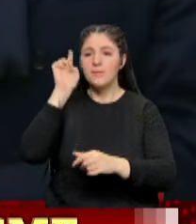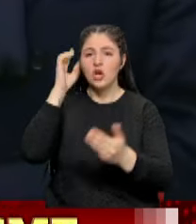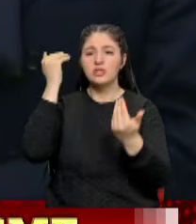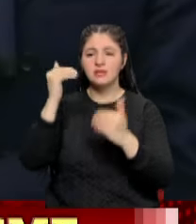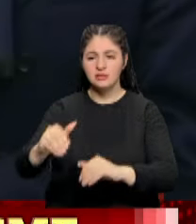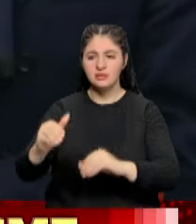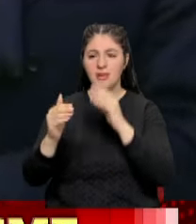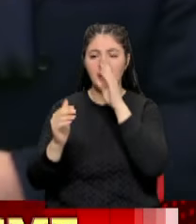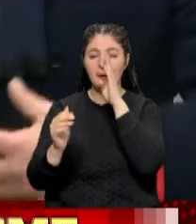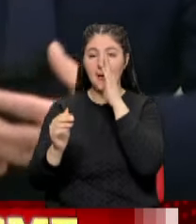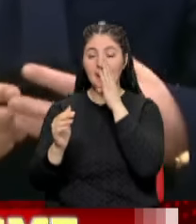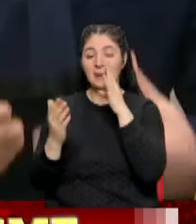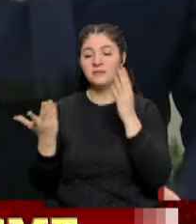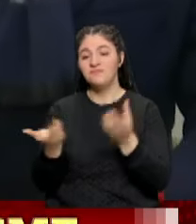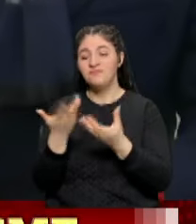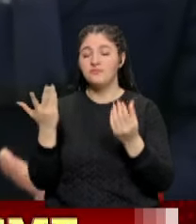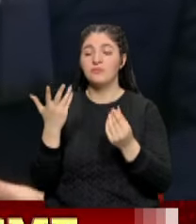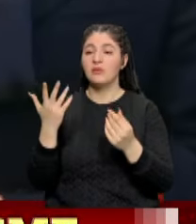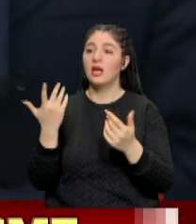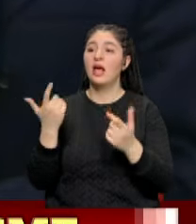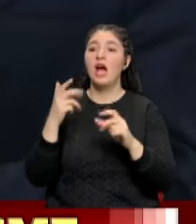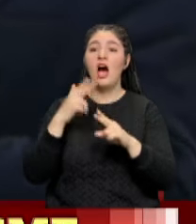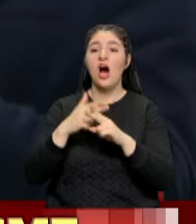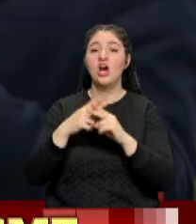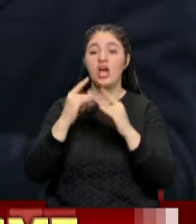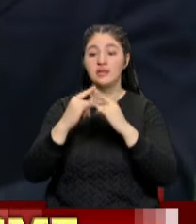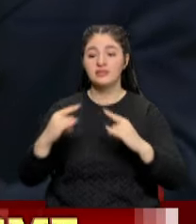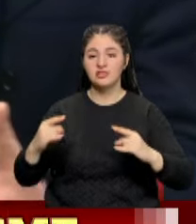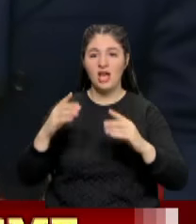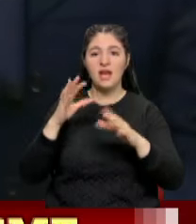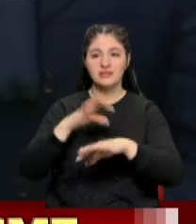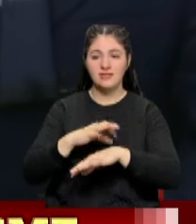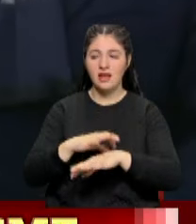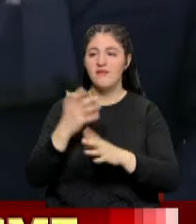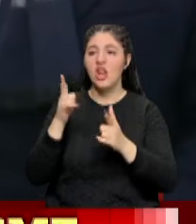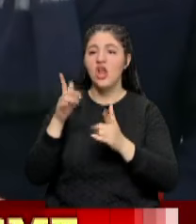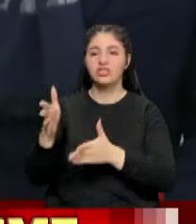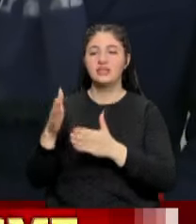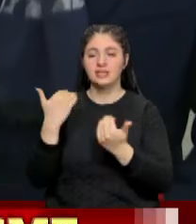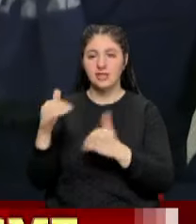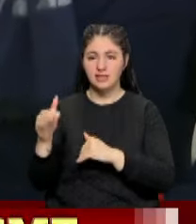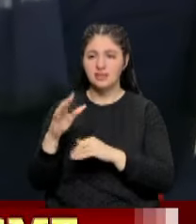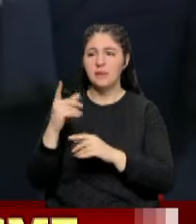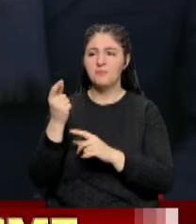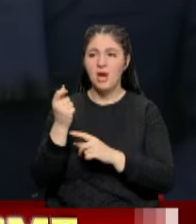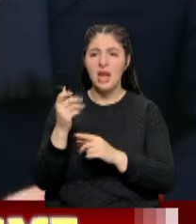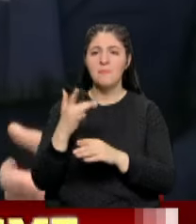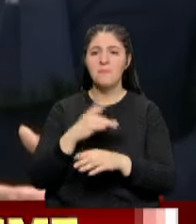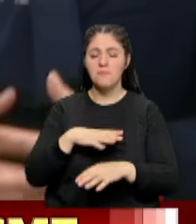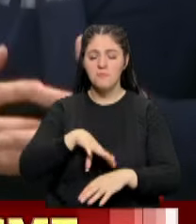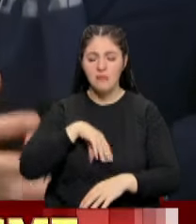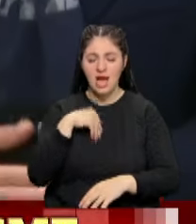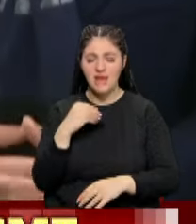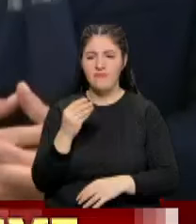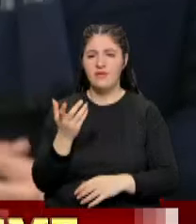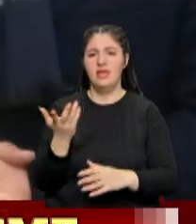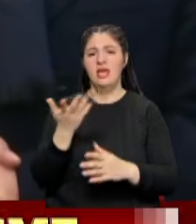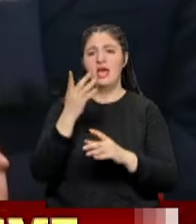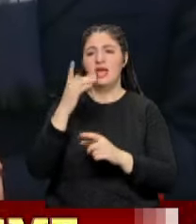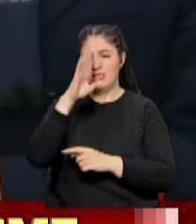psikolojik tedavisine ya da sahra hastanelerine ya da bir takım lojistik desteklerine, maddi manevi, İstanbul